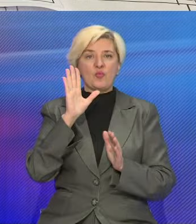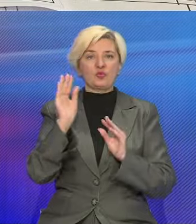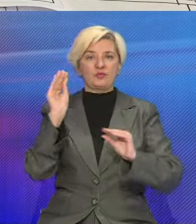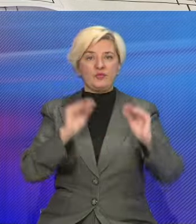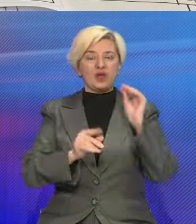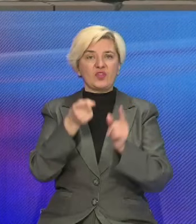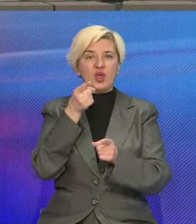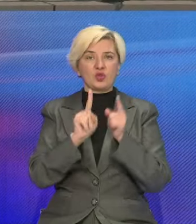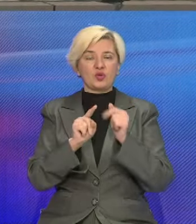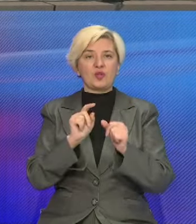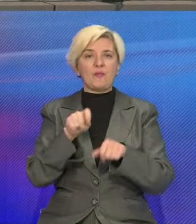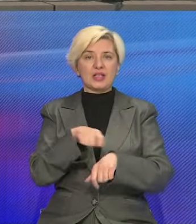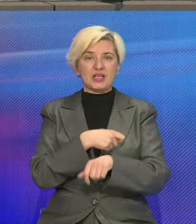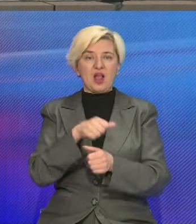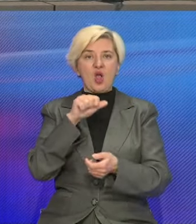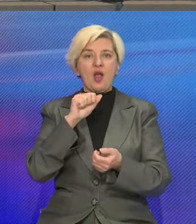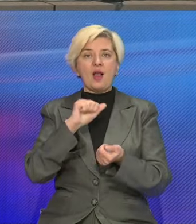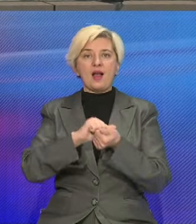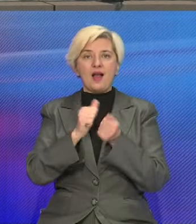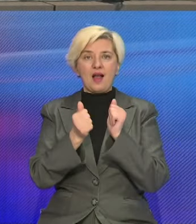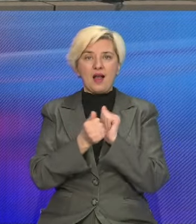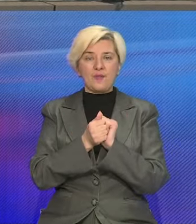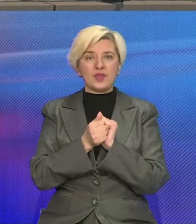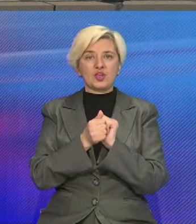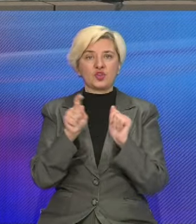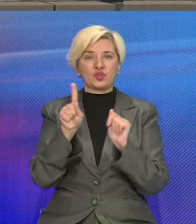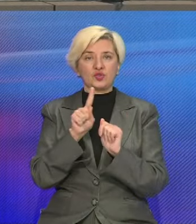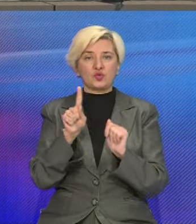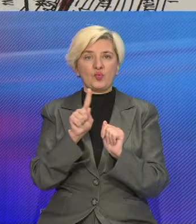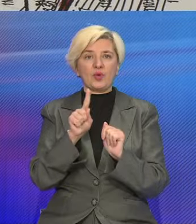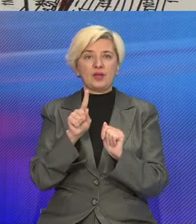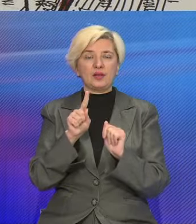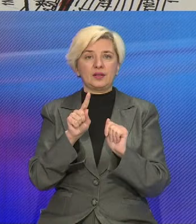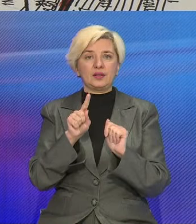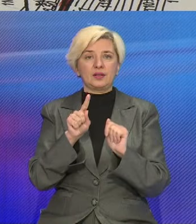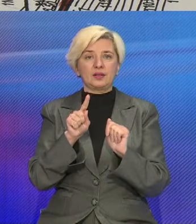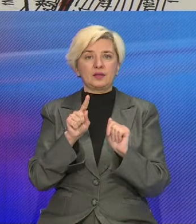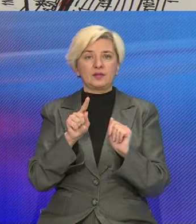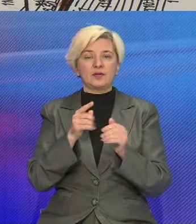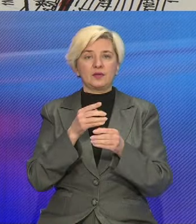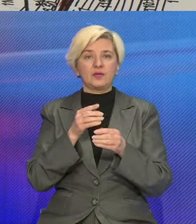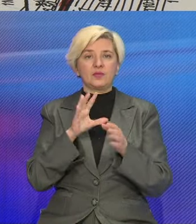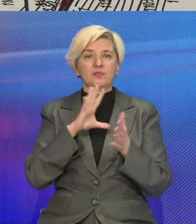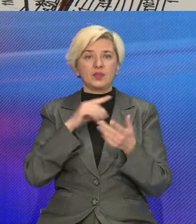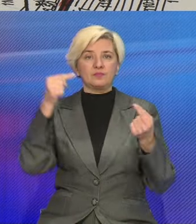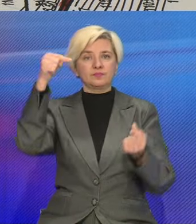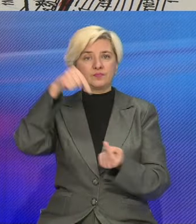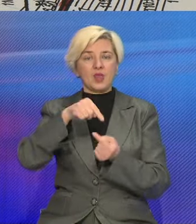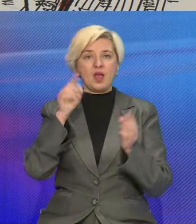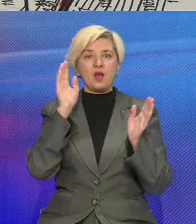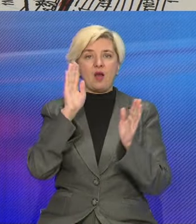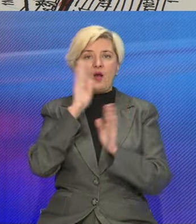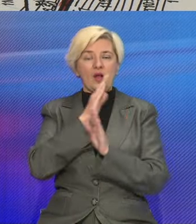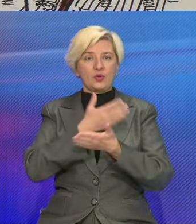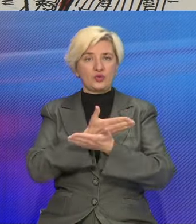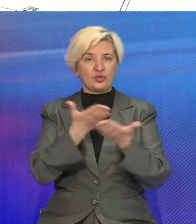материалів, то есть, колотий камінь, щоб це естественно стело на окружаючу среду. сама звонец